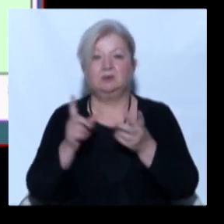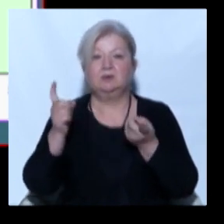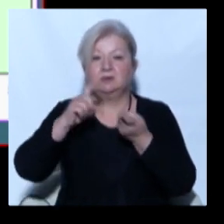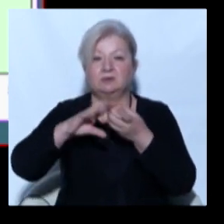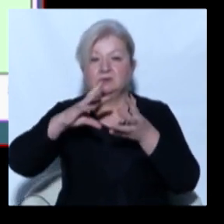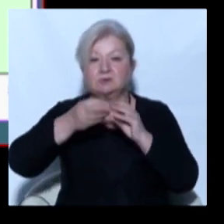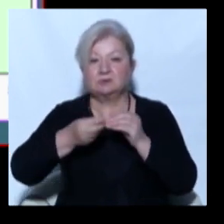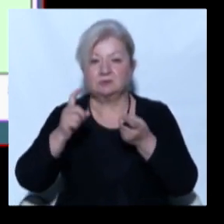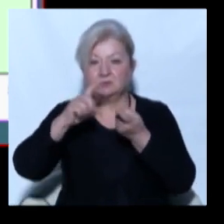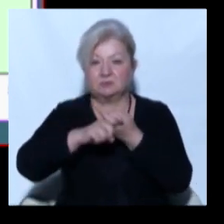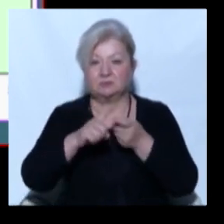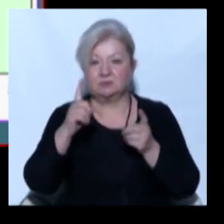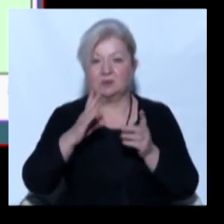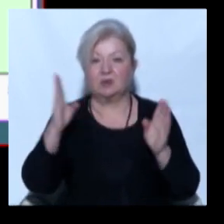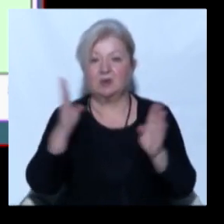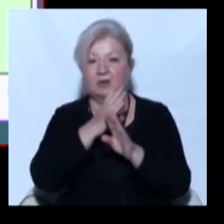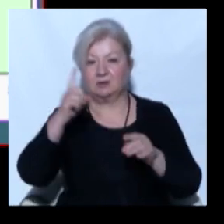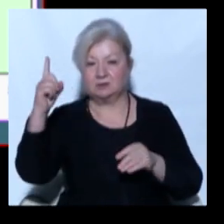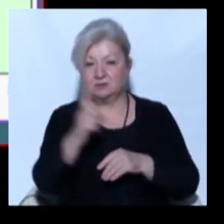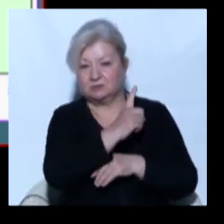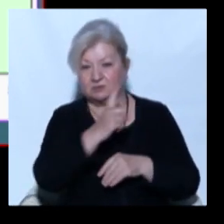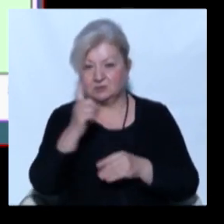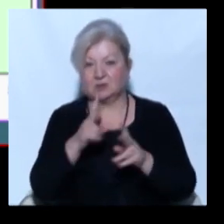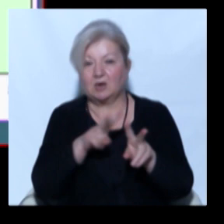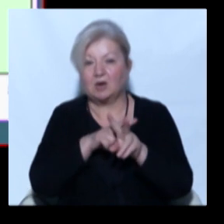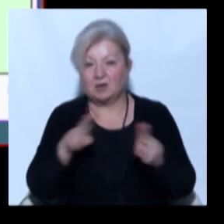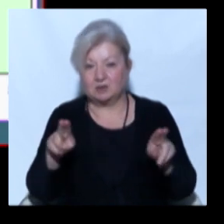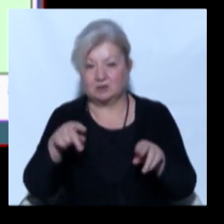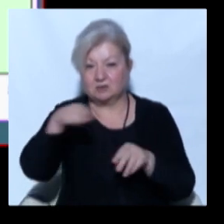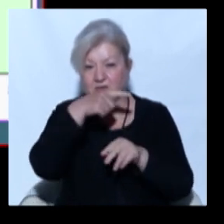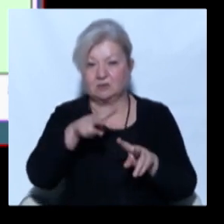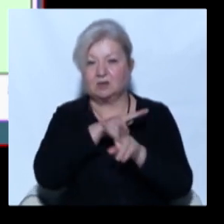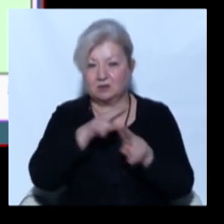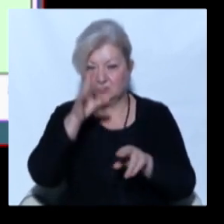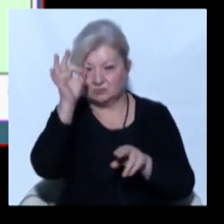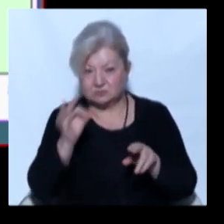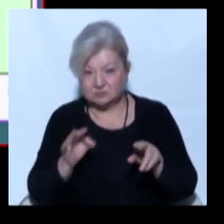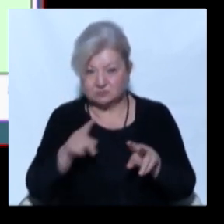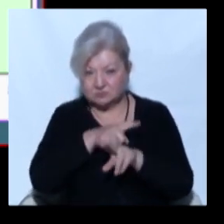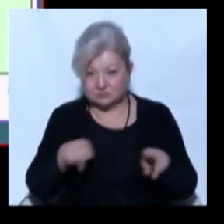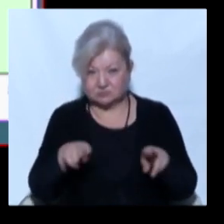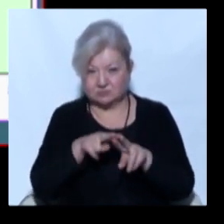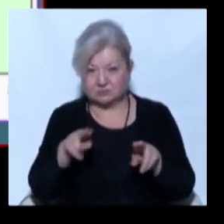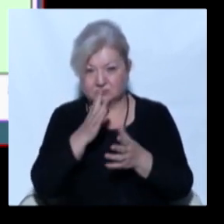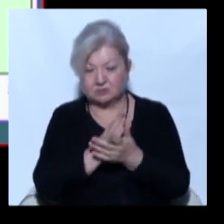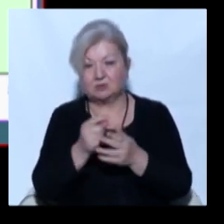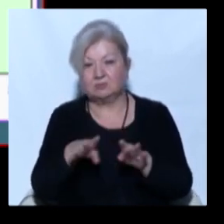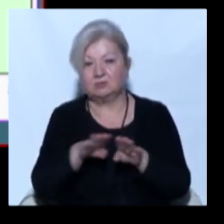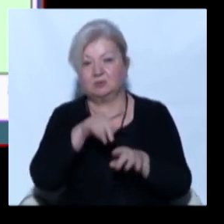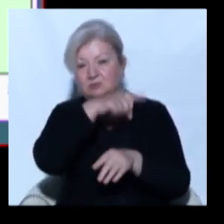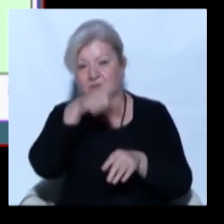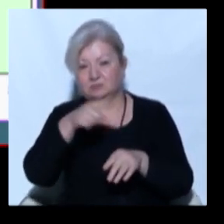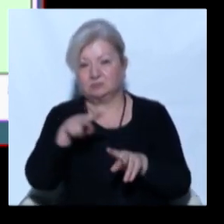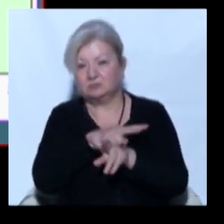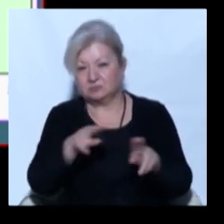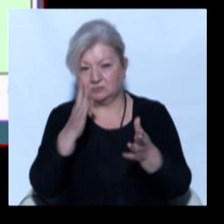შევაჯამოთ ერთმანეთთან ჰარმონიული რხევები ერთნაირი ამპლიტუდის, ერთნაირი სიხშირის და რომლებიც ირხევიან ერთნაირი ფაზით.